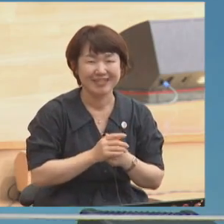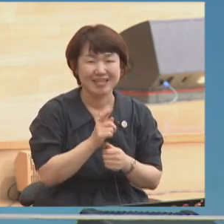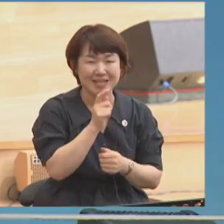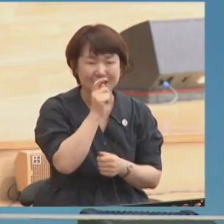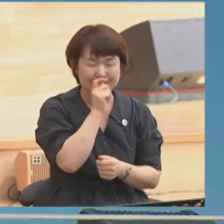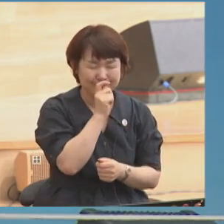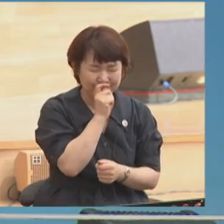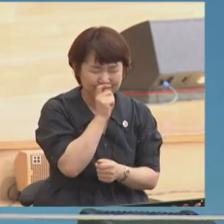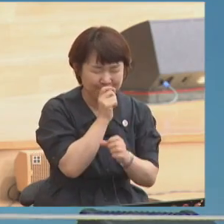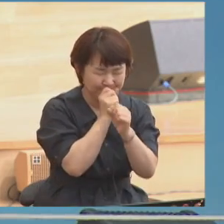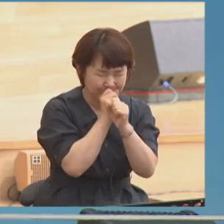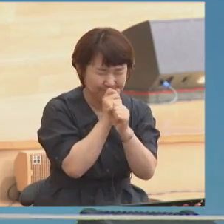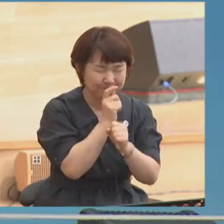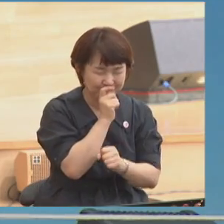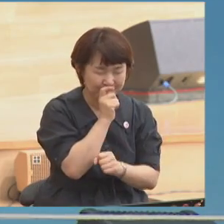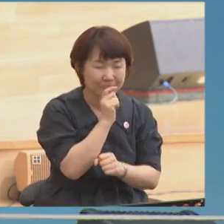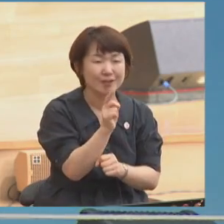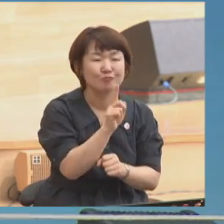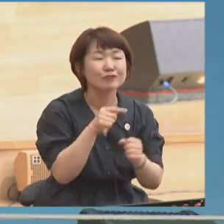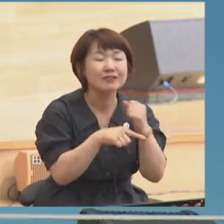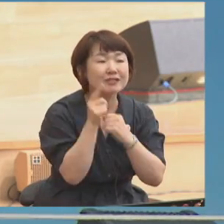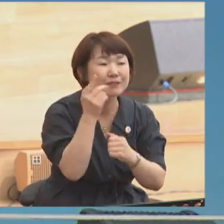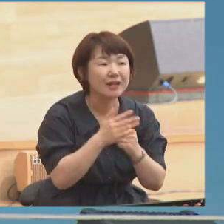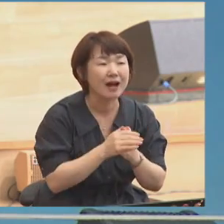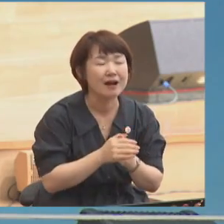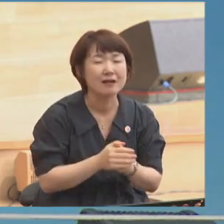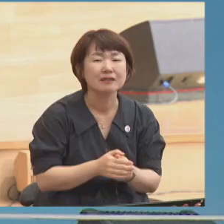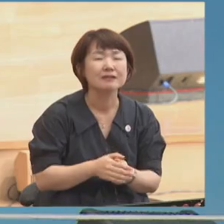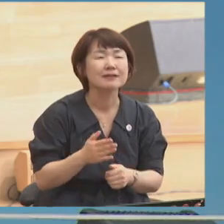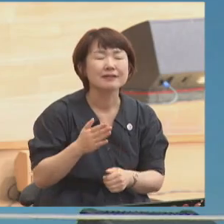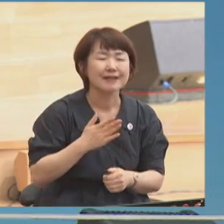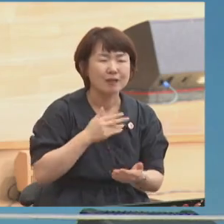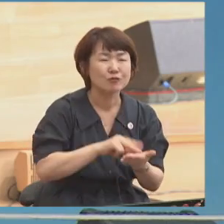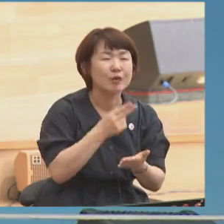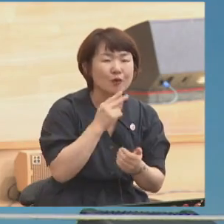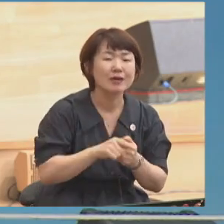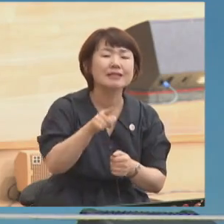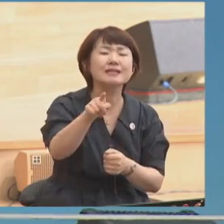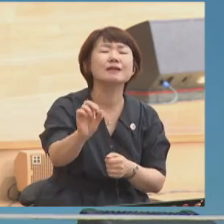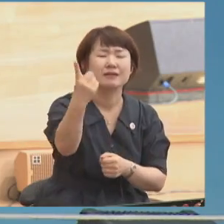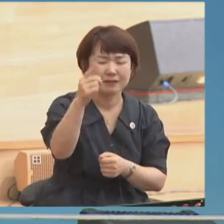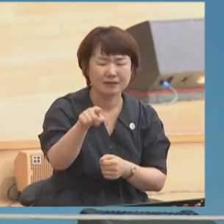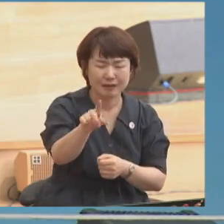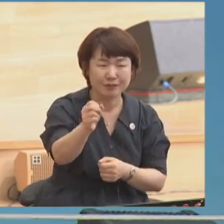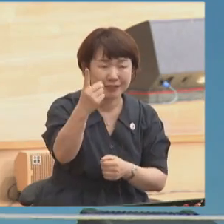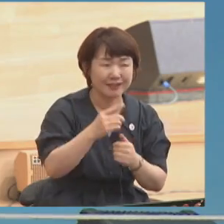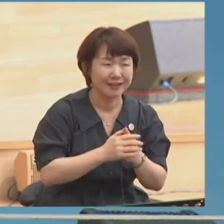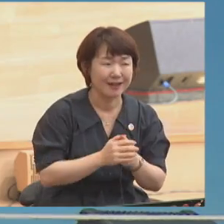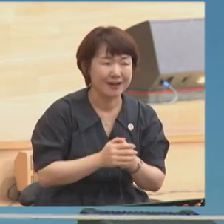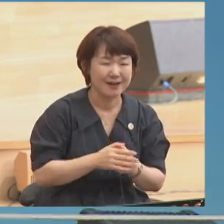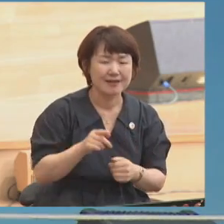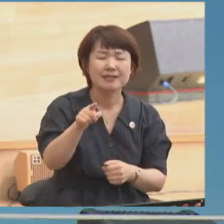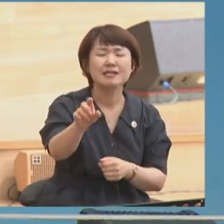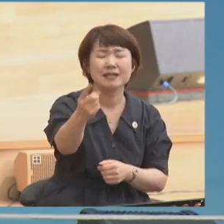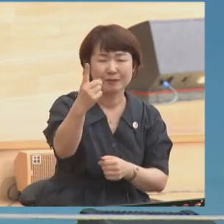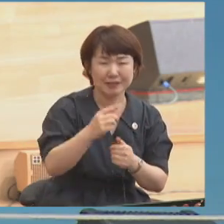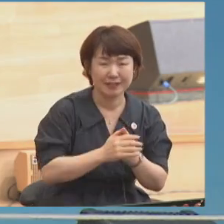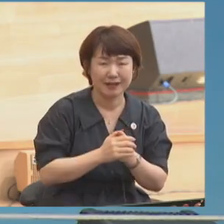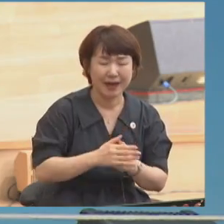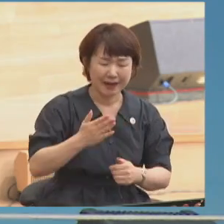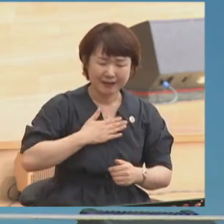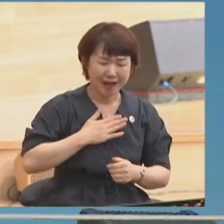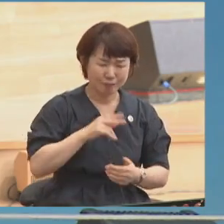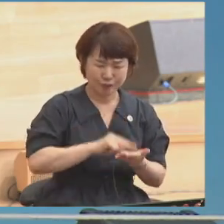입을 다물었다. 이 무슨 뜻이죠? 당신이 문제라는 거예요. 말은 안 하고 있고 입을 다물고 당신이 문제라는, 나는